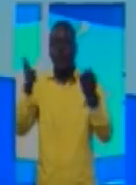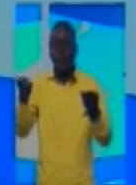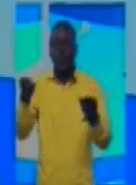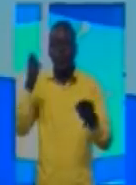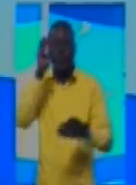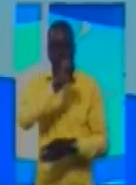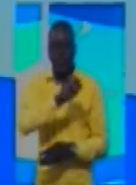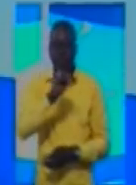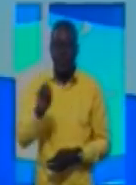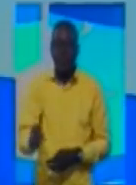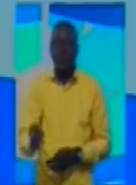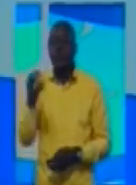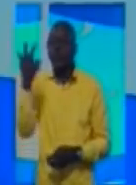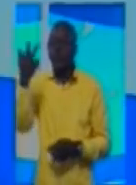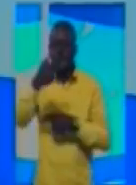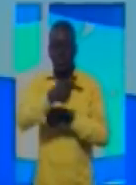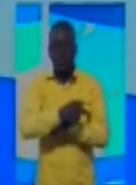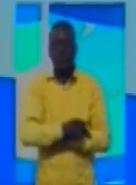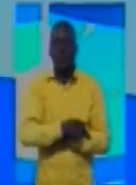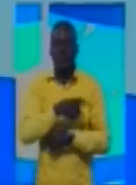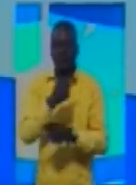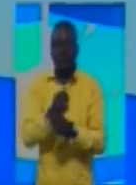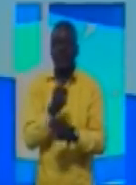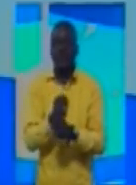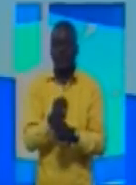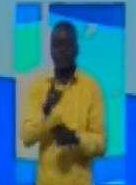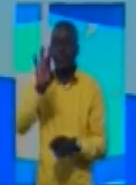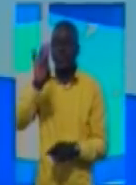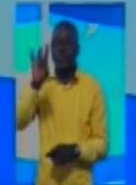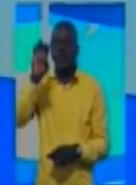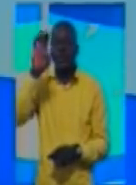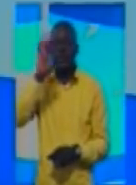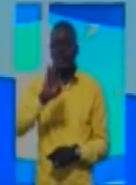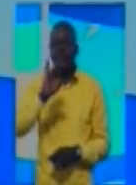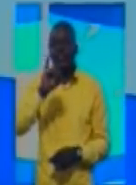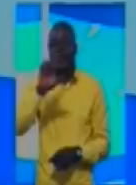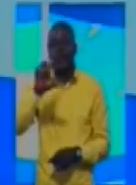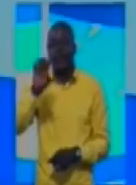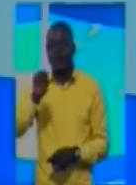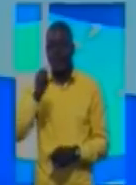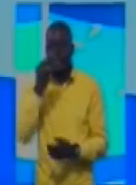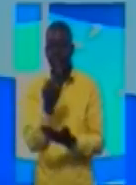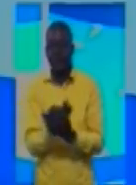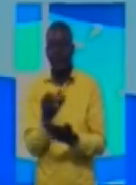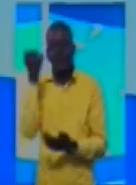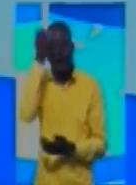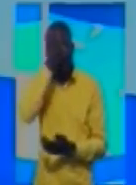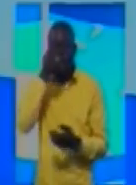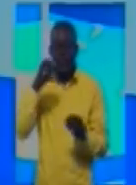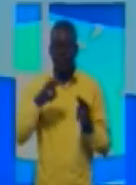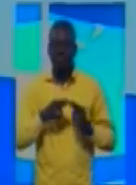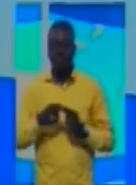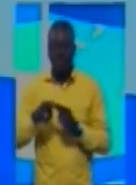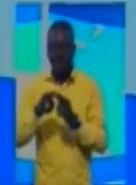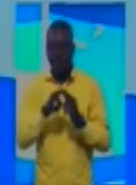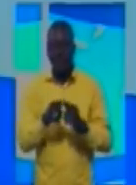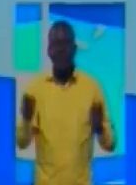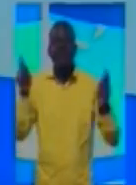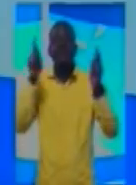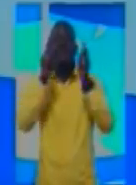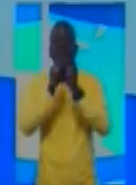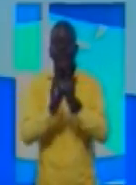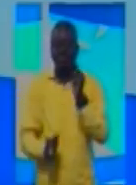Ouagadougou pour 3 jours d'activité. Le 8e, FILEP, sur fond d'une Afrique unie, va réunir cette année plus